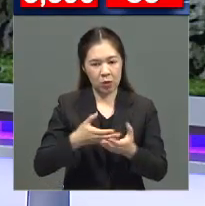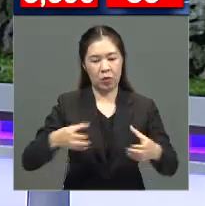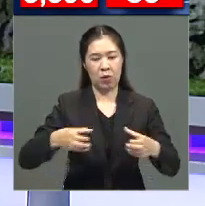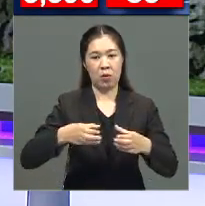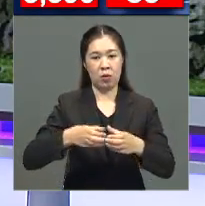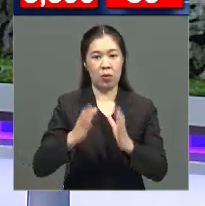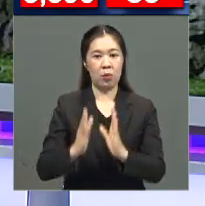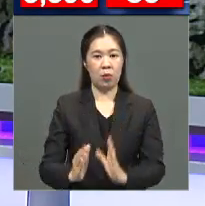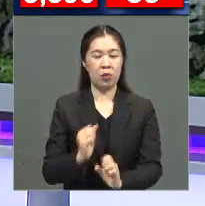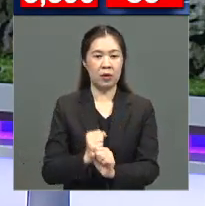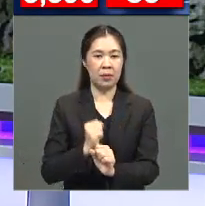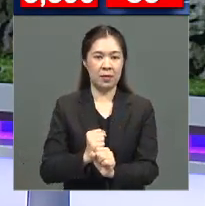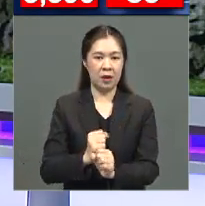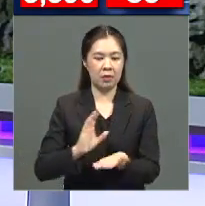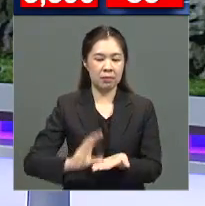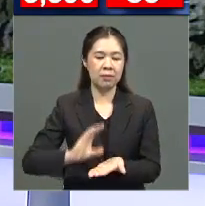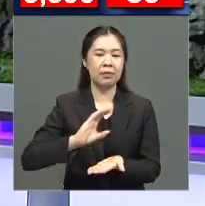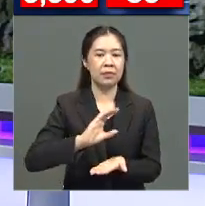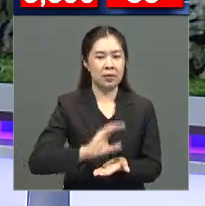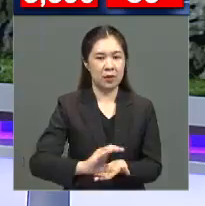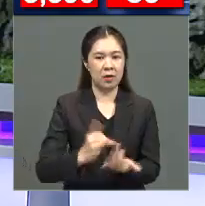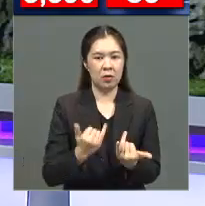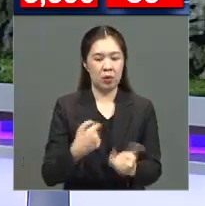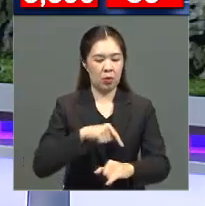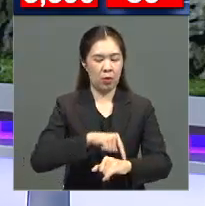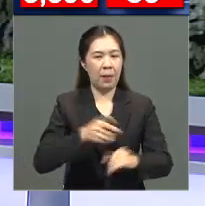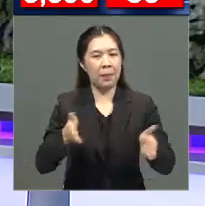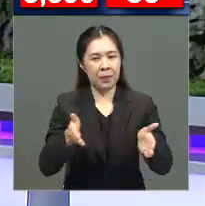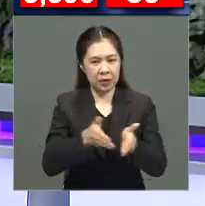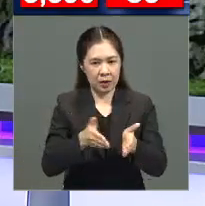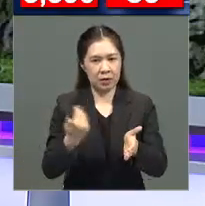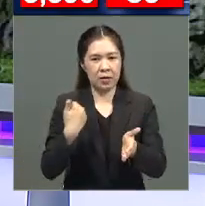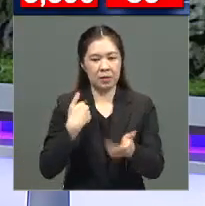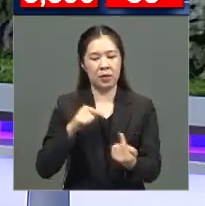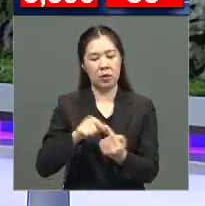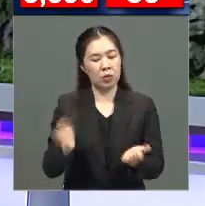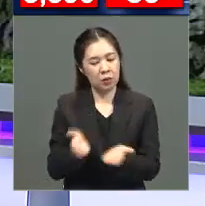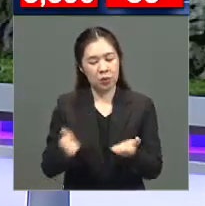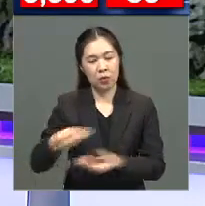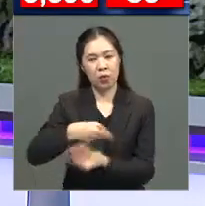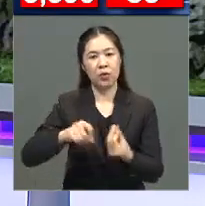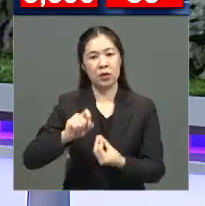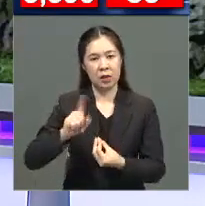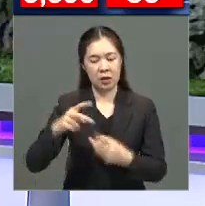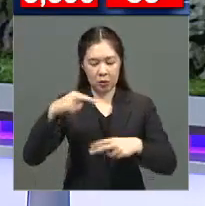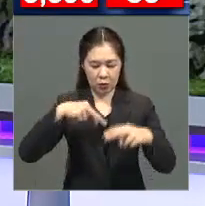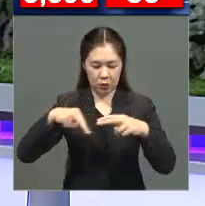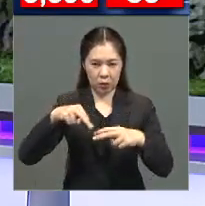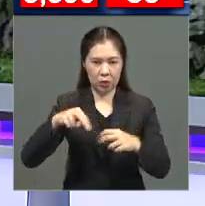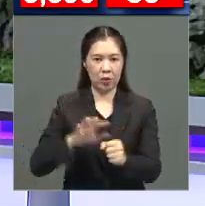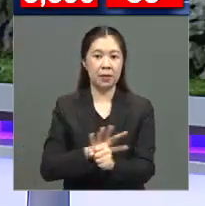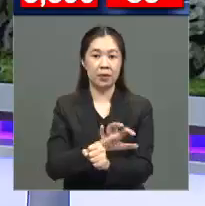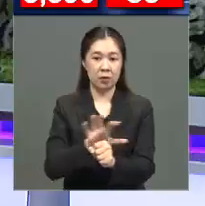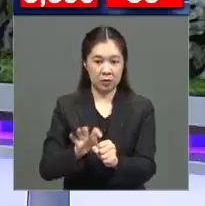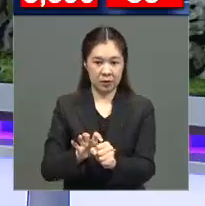มนักธุรกิจที่จะเข้ามาเจรจาธุรกิจในระยะสั้นเพื่อที่จะกระตุ้นเศรษฐกิจควบคู่ไปกับการดูแลโควิด-19 นะคะเนื่อง